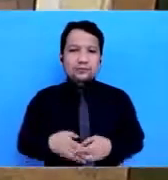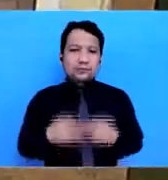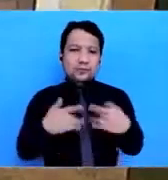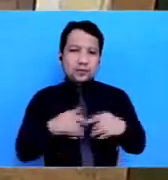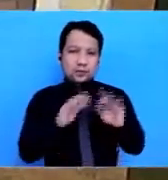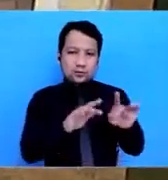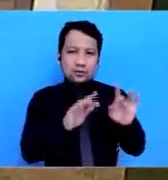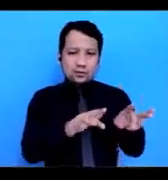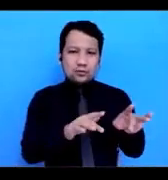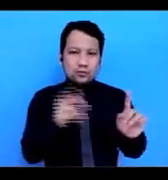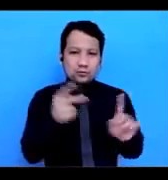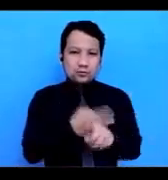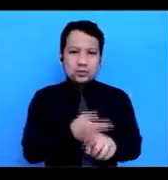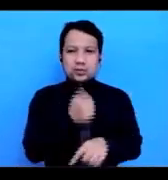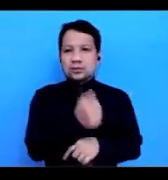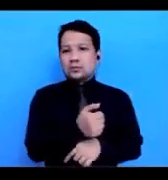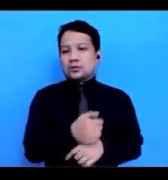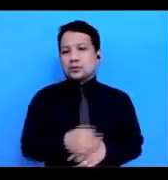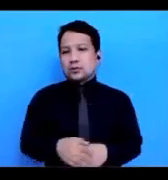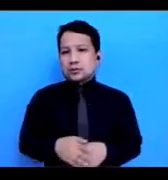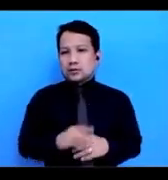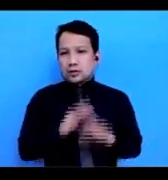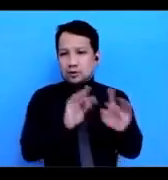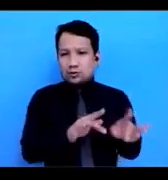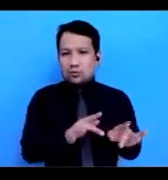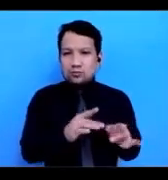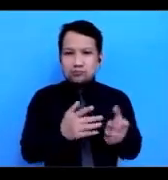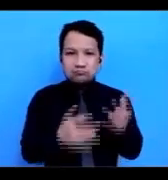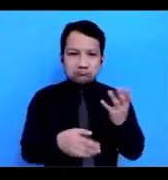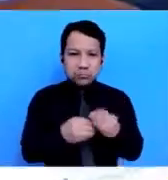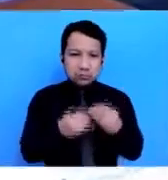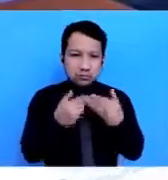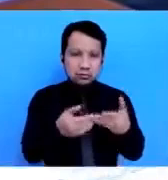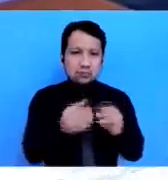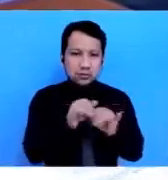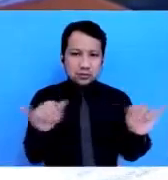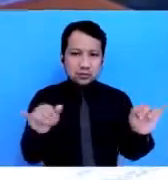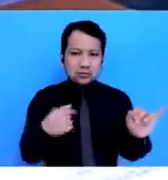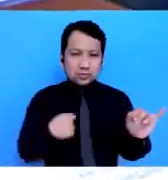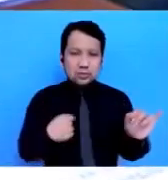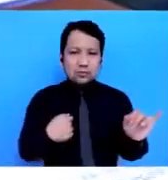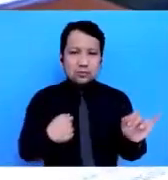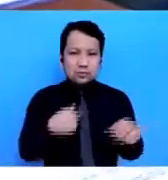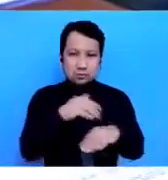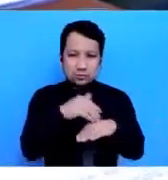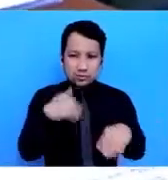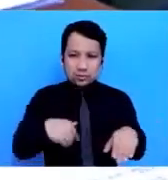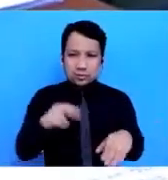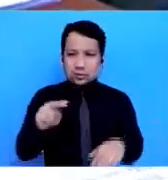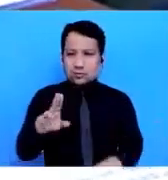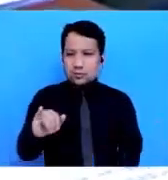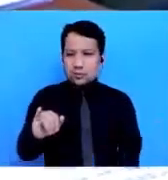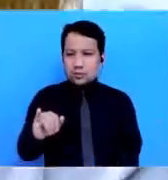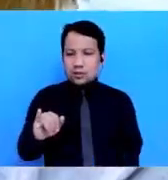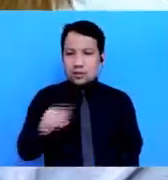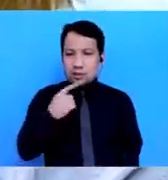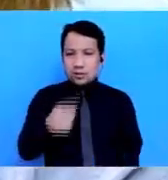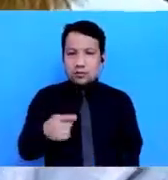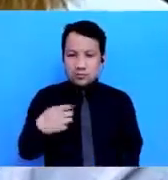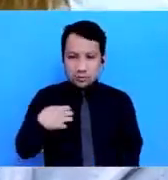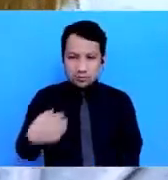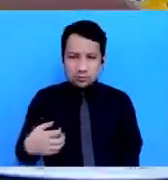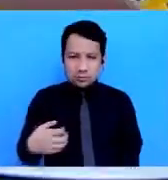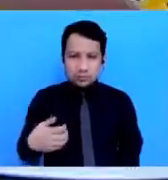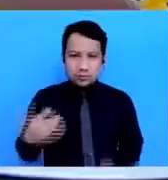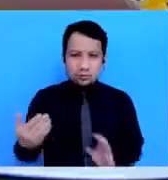naging biktima rin nila po, na pagkatulad din po sa amin. Ipatatawag na ng NBI ang mga sangkot na pulis, maging